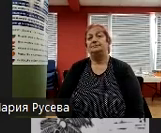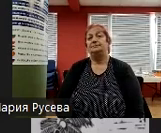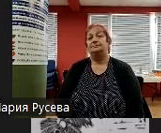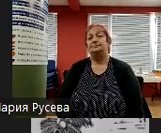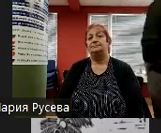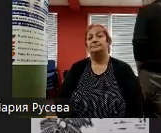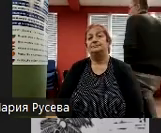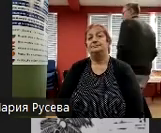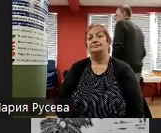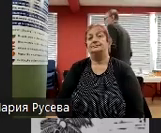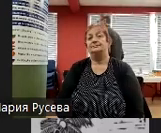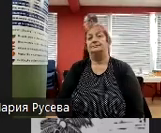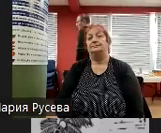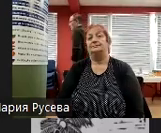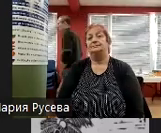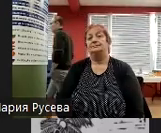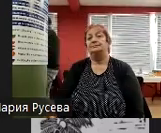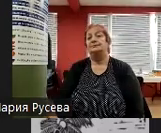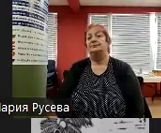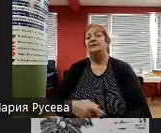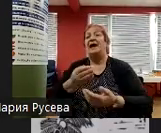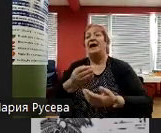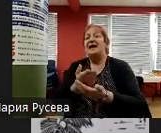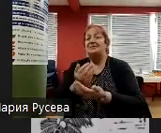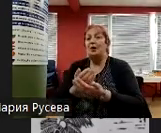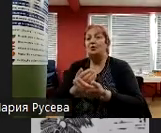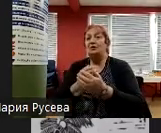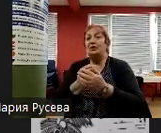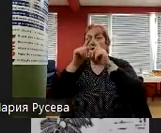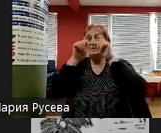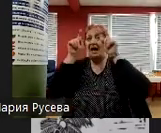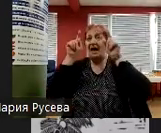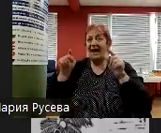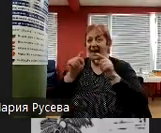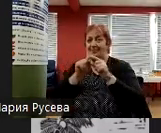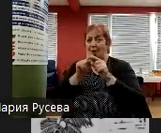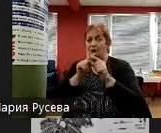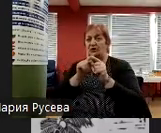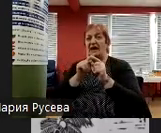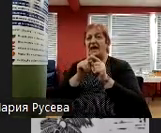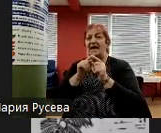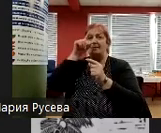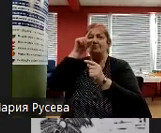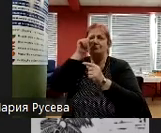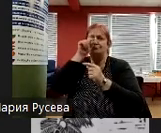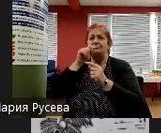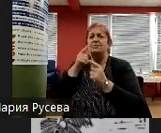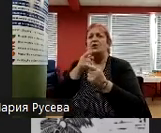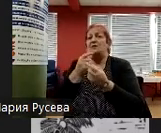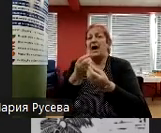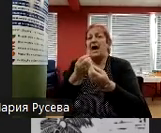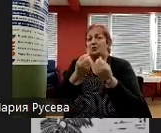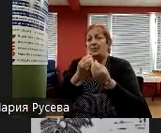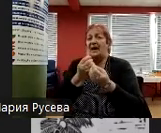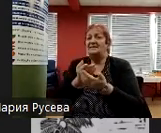screen readers. Така, за използването на емоджи и емотикони е пак добре да се